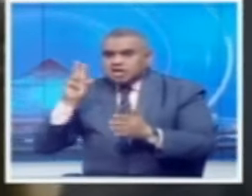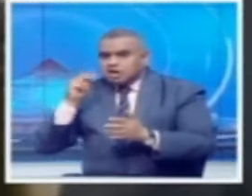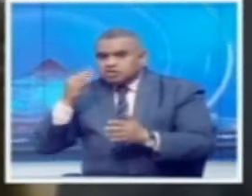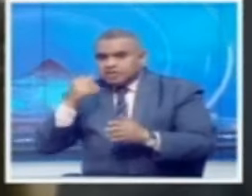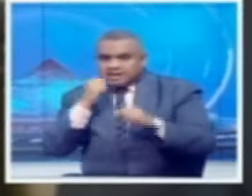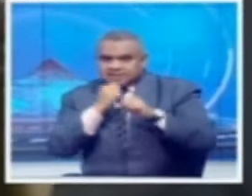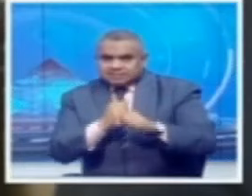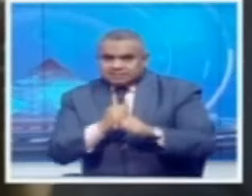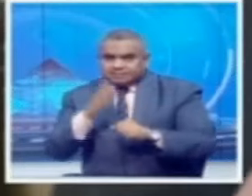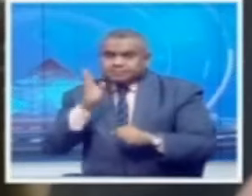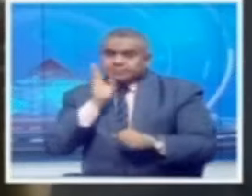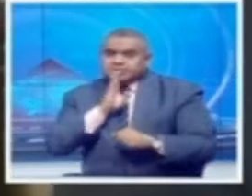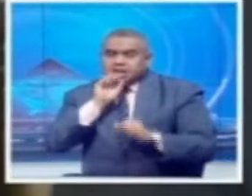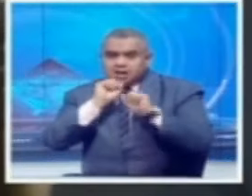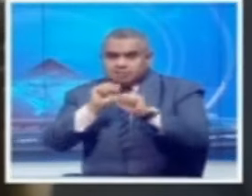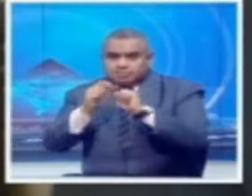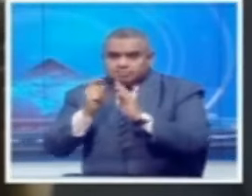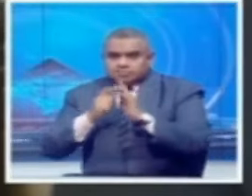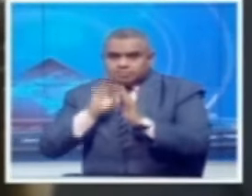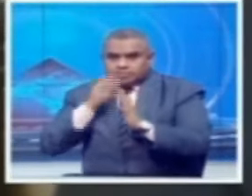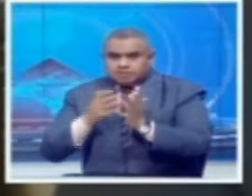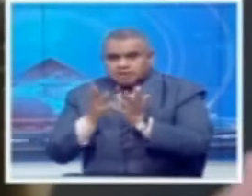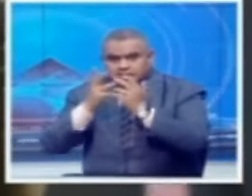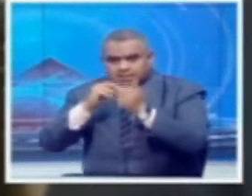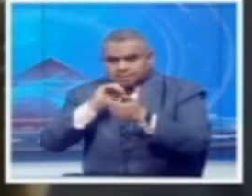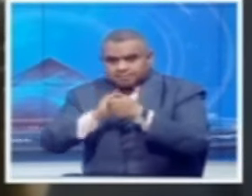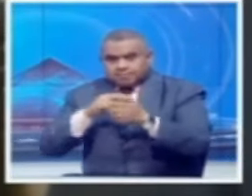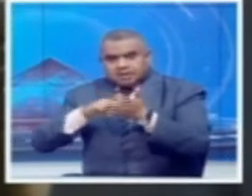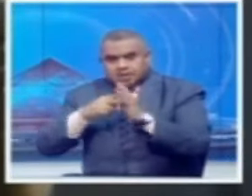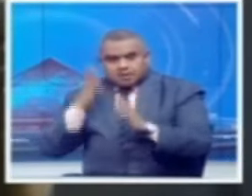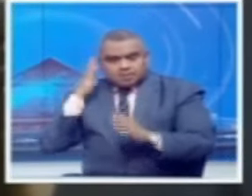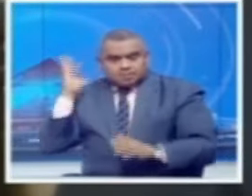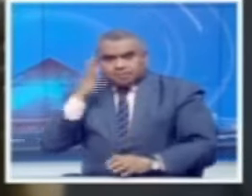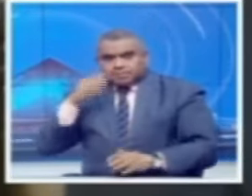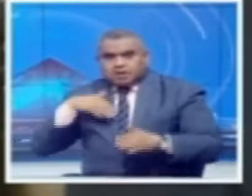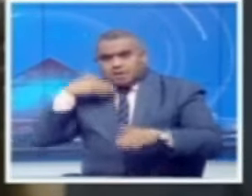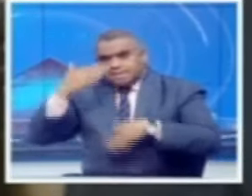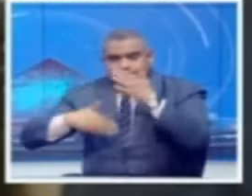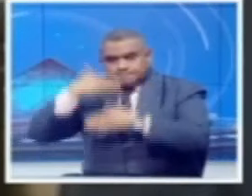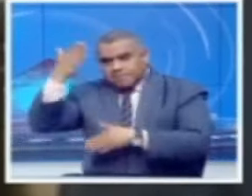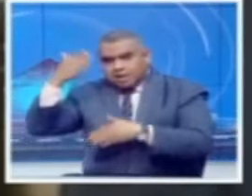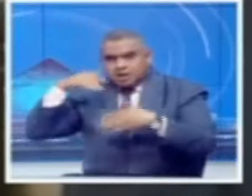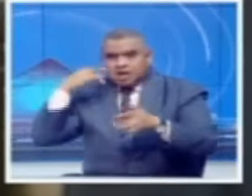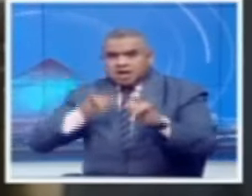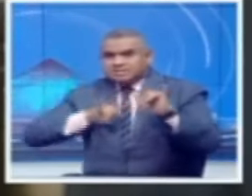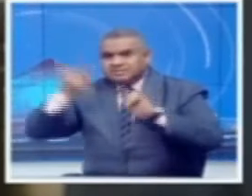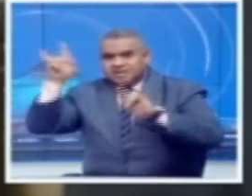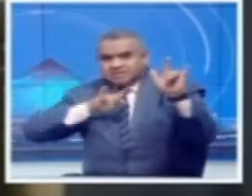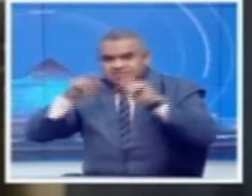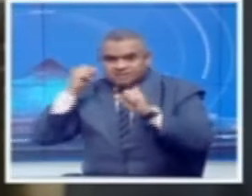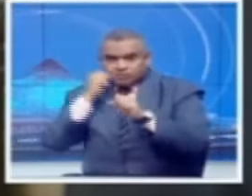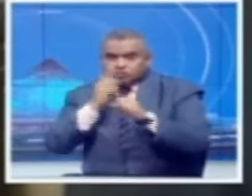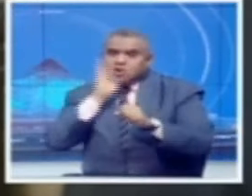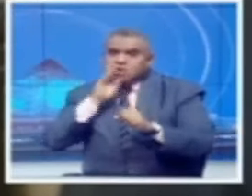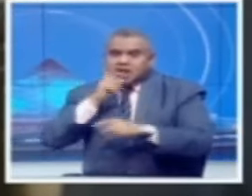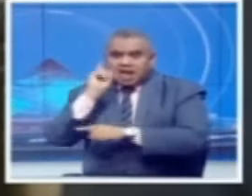عشان نأهل دعاتنا ان هم يكونوا على قدر المسؤوليه لما يطلعوا بره البلاد، يخاطبوا جنسيات غير